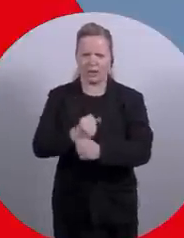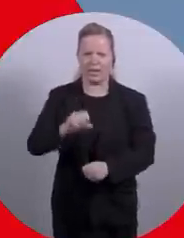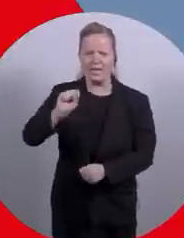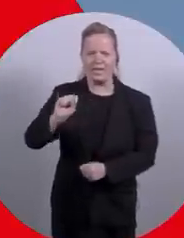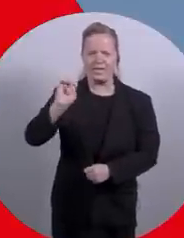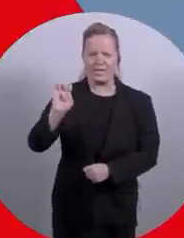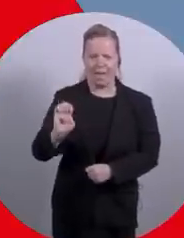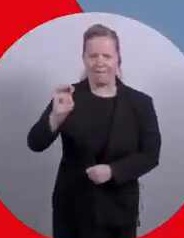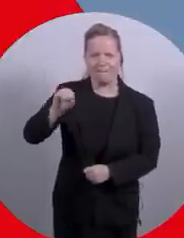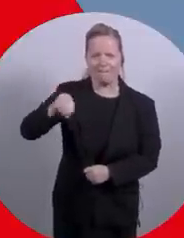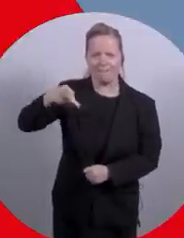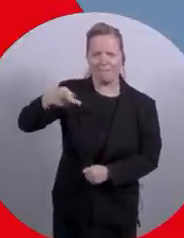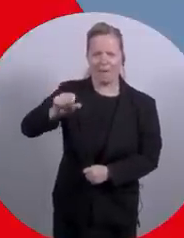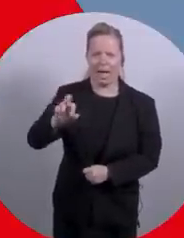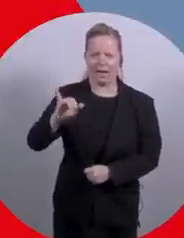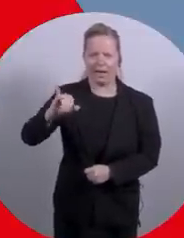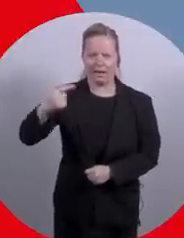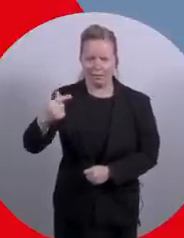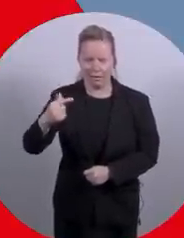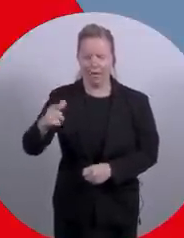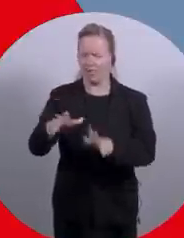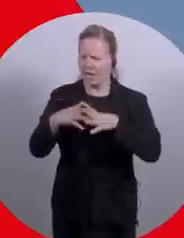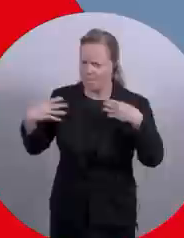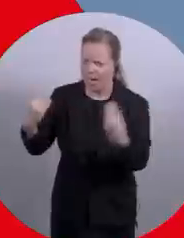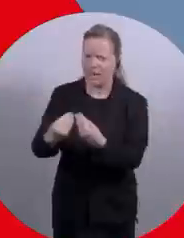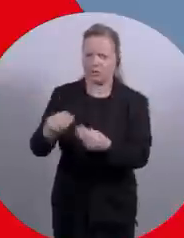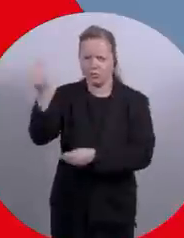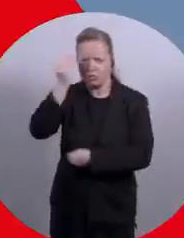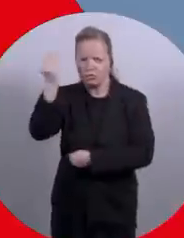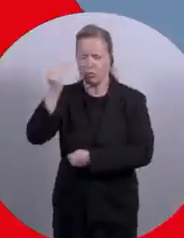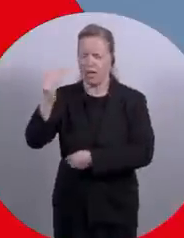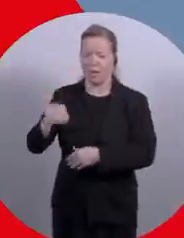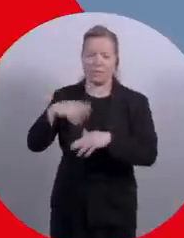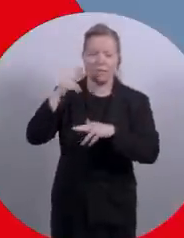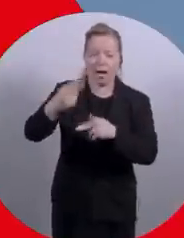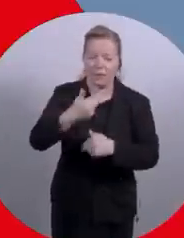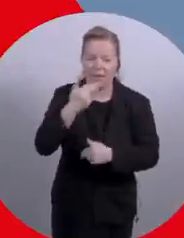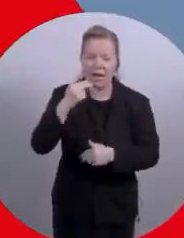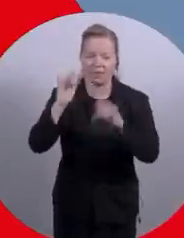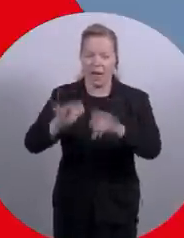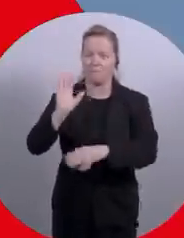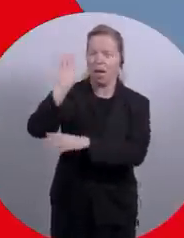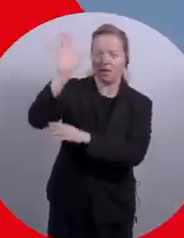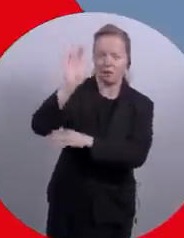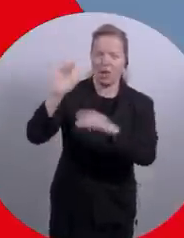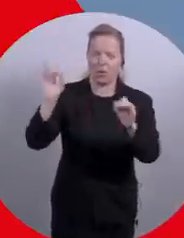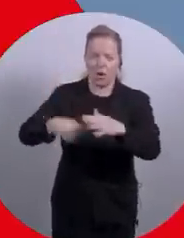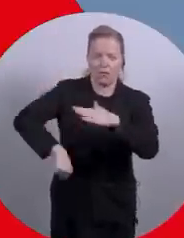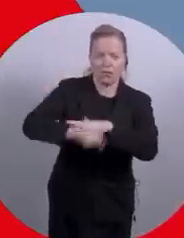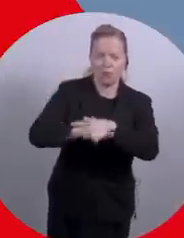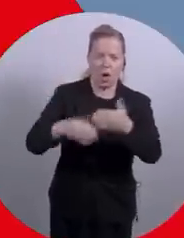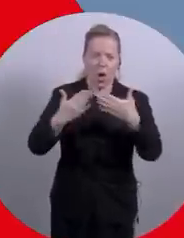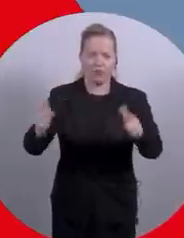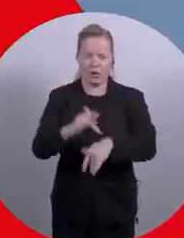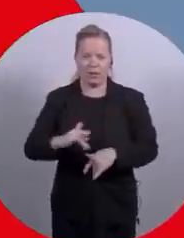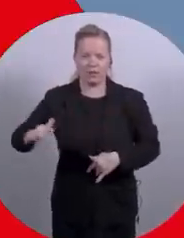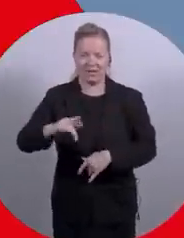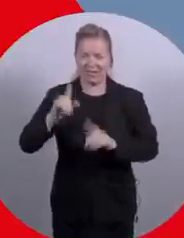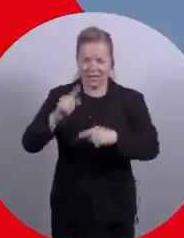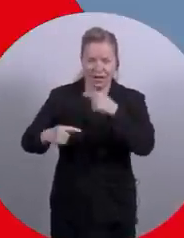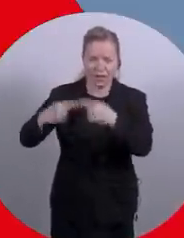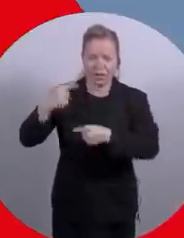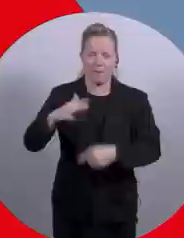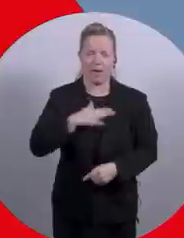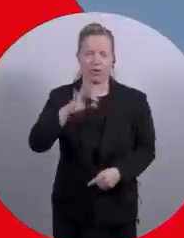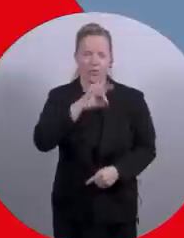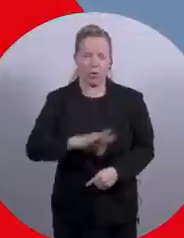die Generation die mit mir gemeinsam in der Schule war haben Nachmittag dann Basketball der Fußball den öffentlichen Plätzen das ist die Generation die